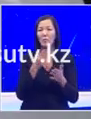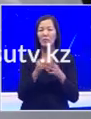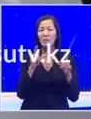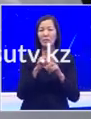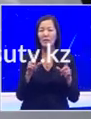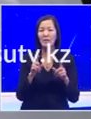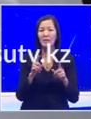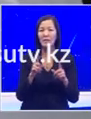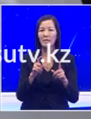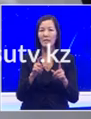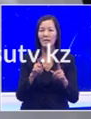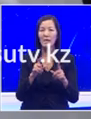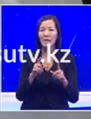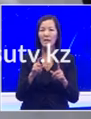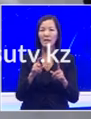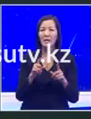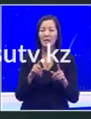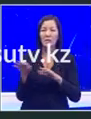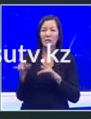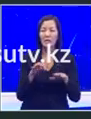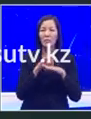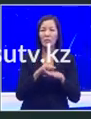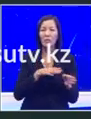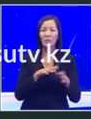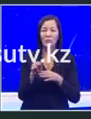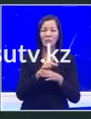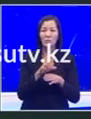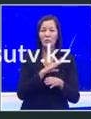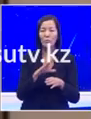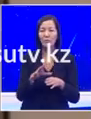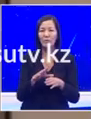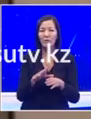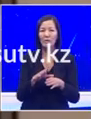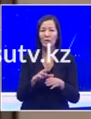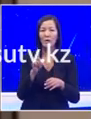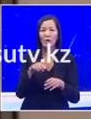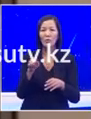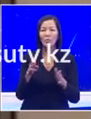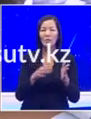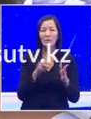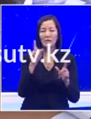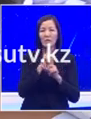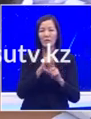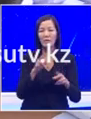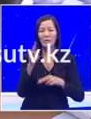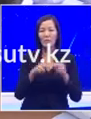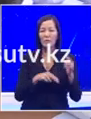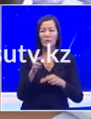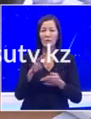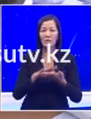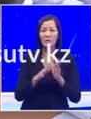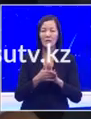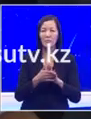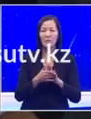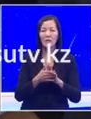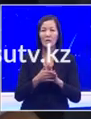қарсы алған болатын. Тек күрделі жөндеу жұмыстары бітпей, оқу жылына үлгермеген номері 8-ші мектеп қана құрылысы келісім шарт